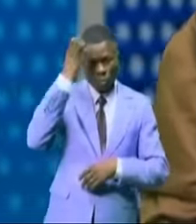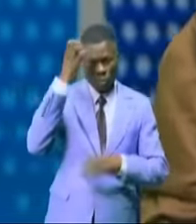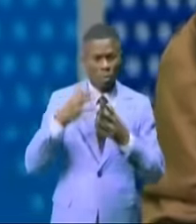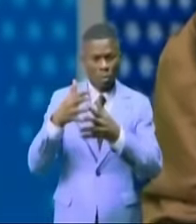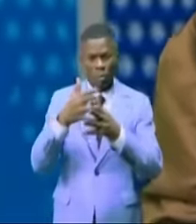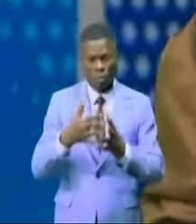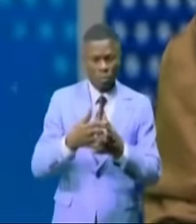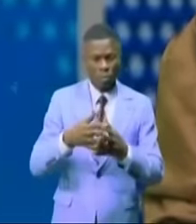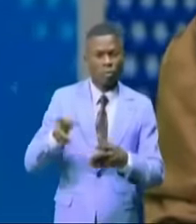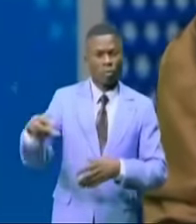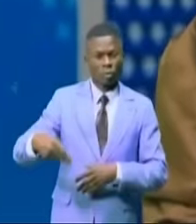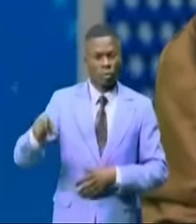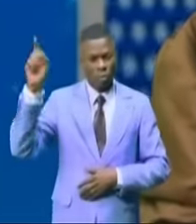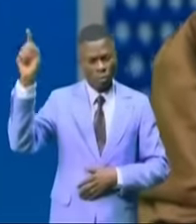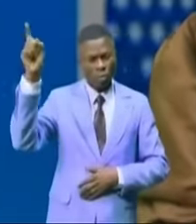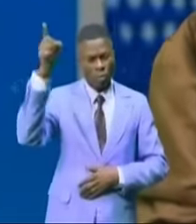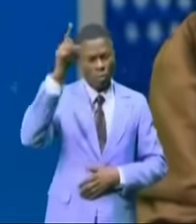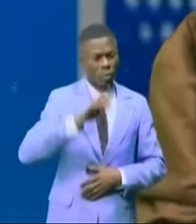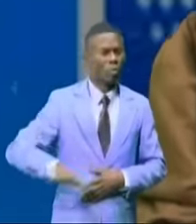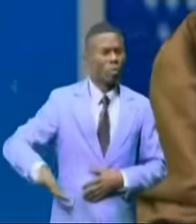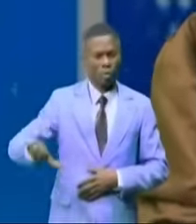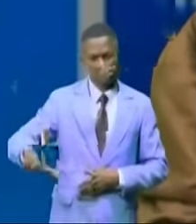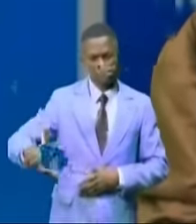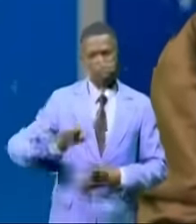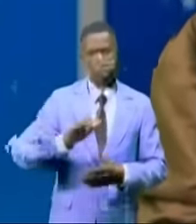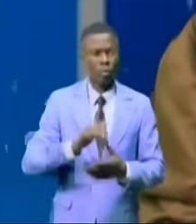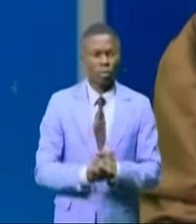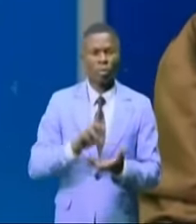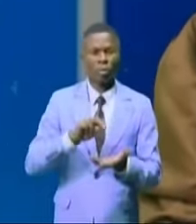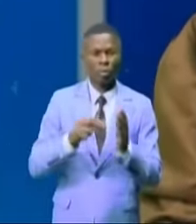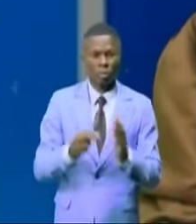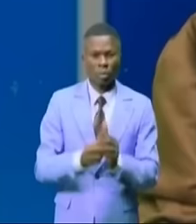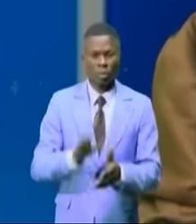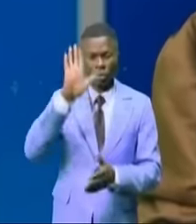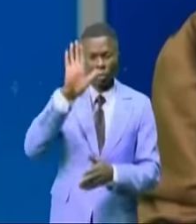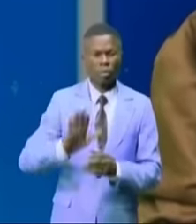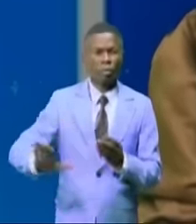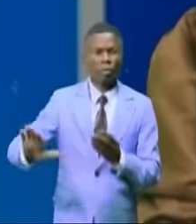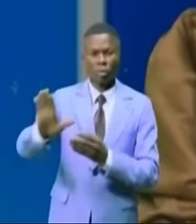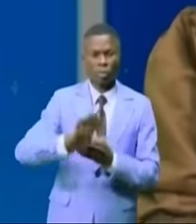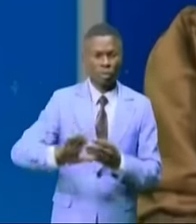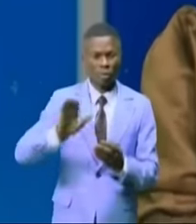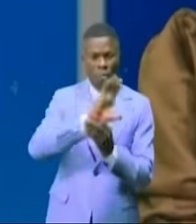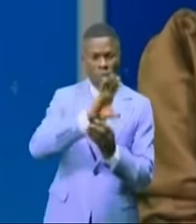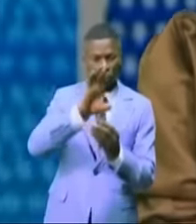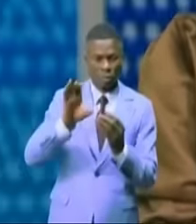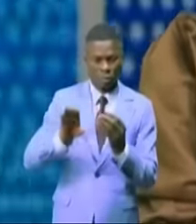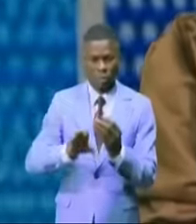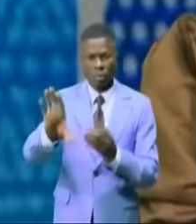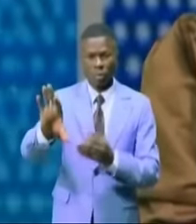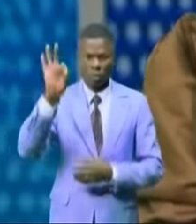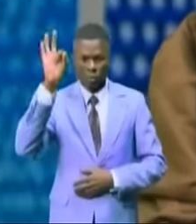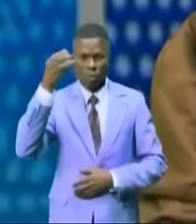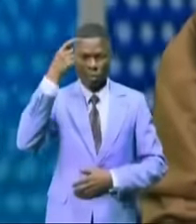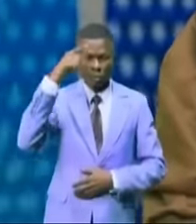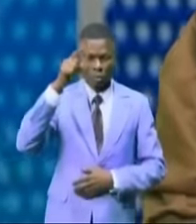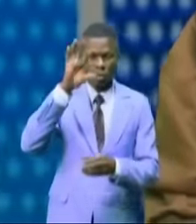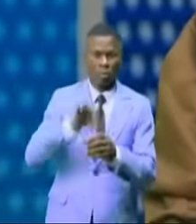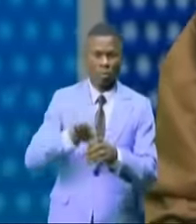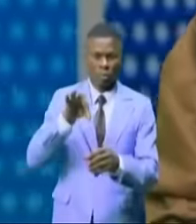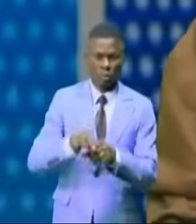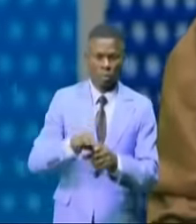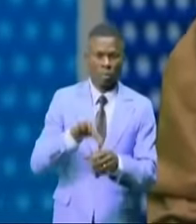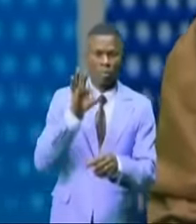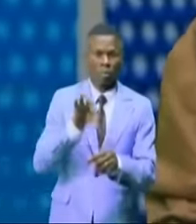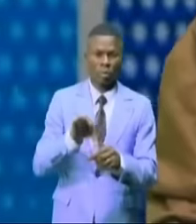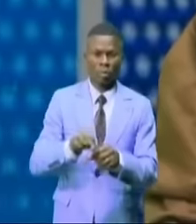les provinces, qu'ils soient à l'extérieur, c'est-à-dire les 5 pays qui ont été identifiés pour justement voter à